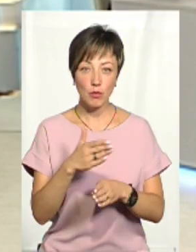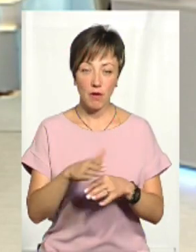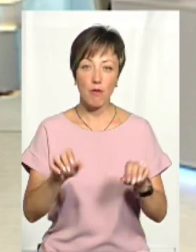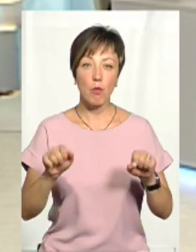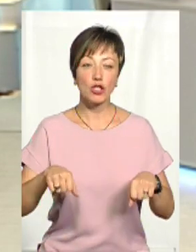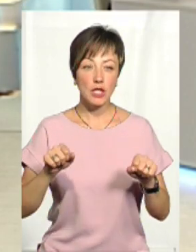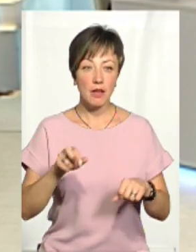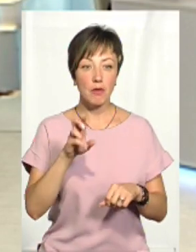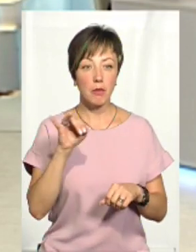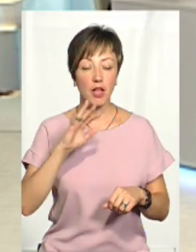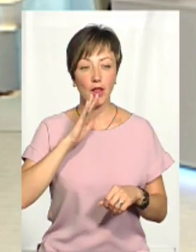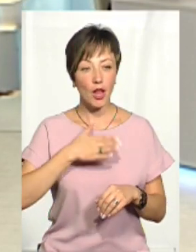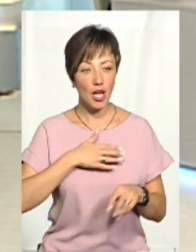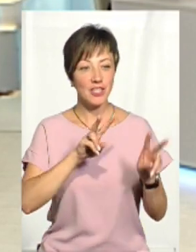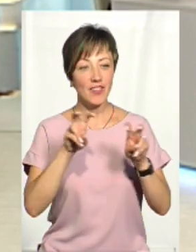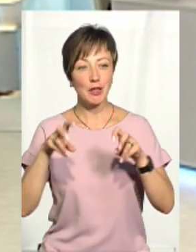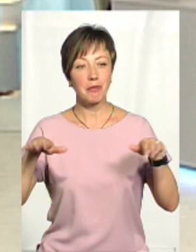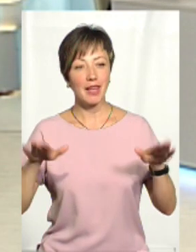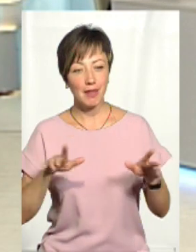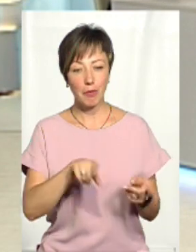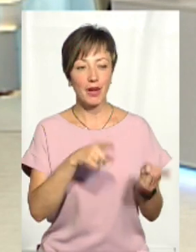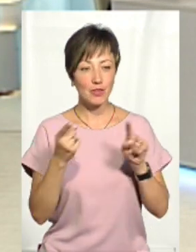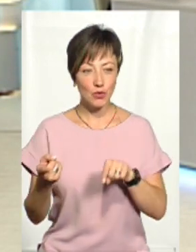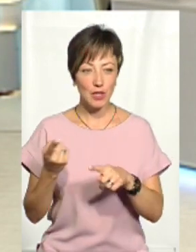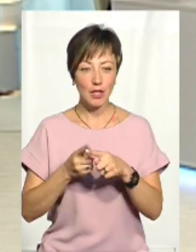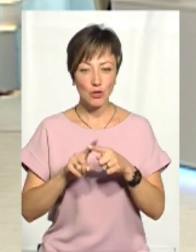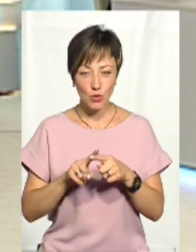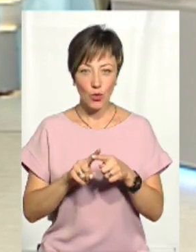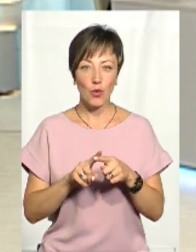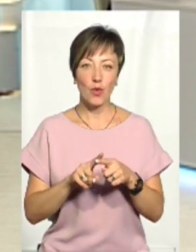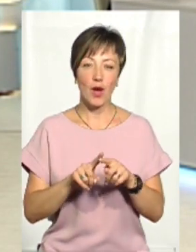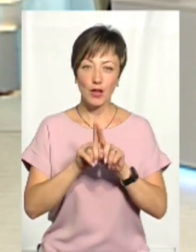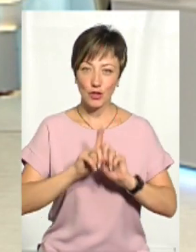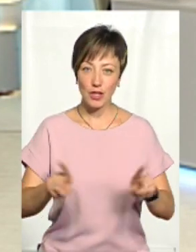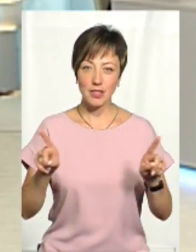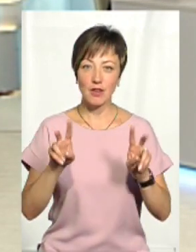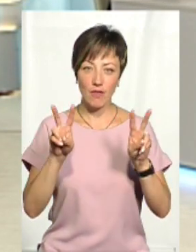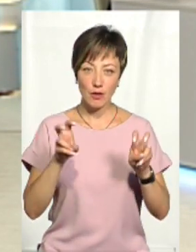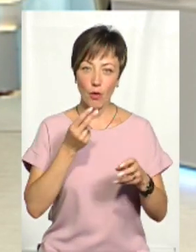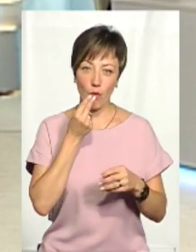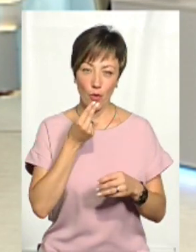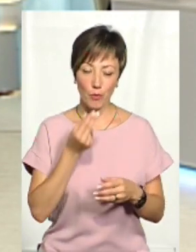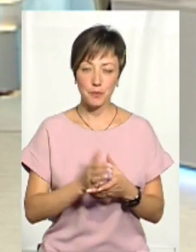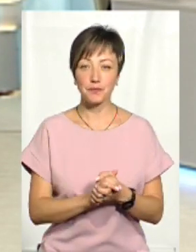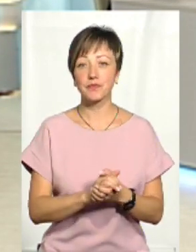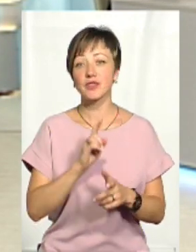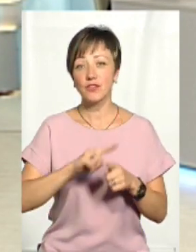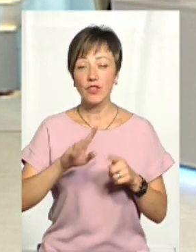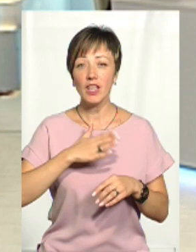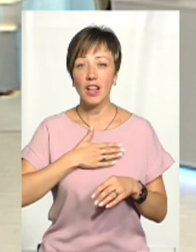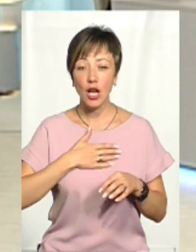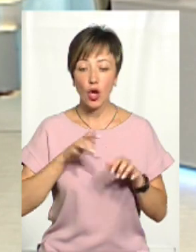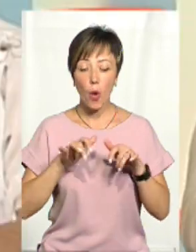поступово, можливо би, наші види птахів і переключились би на цю екзотичну екзотичний вид корму. Скоріше,